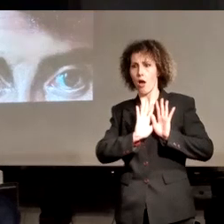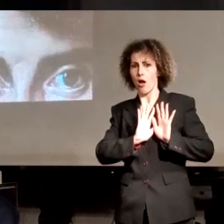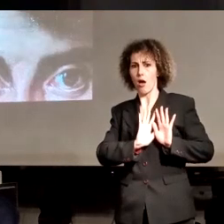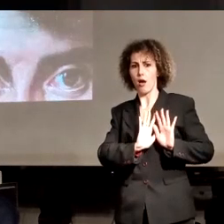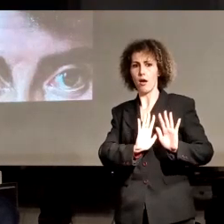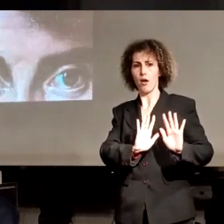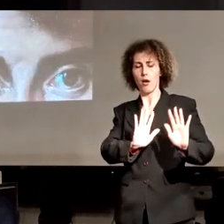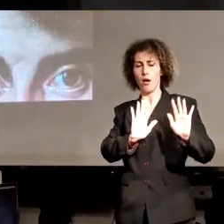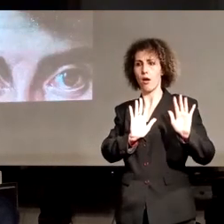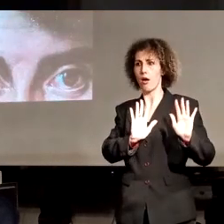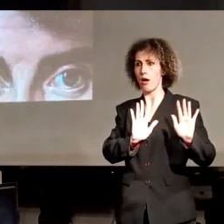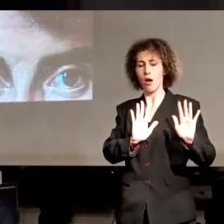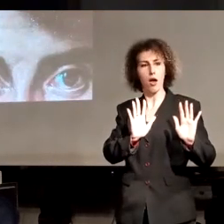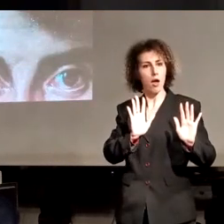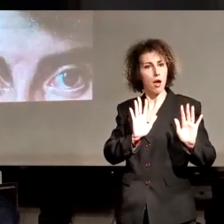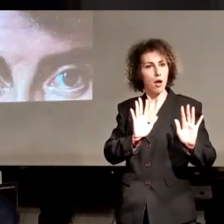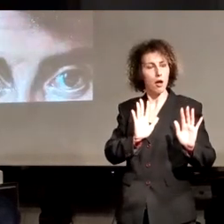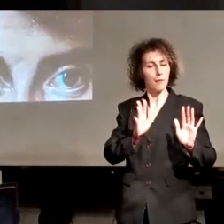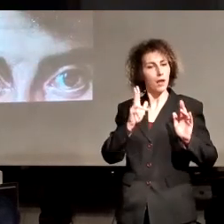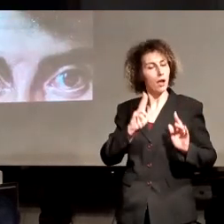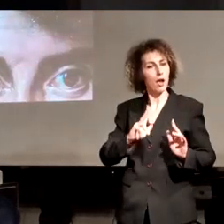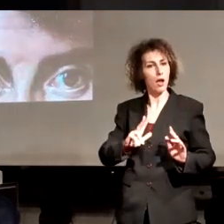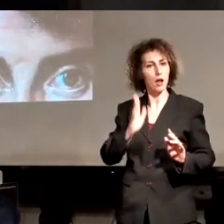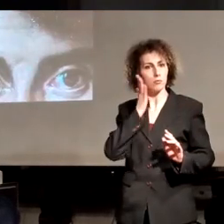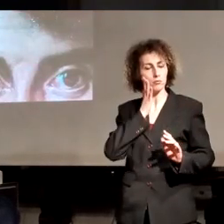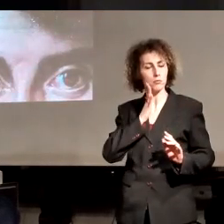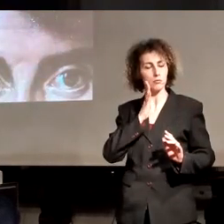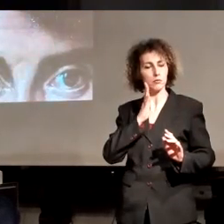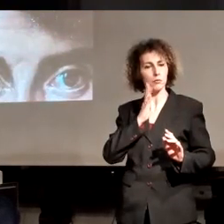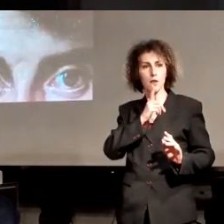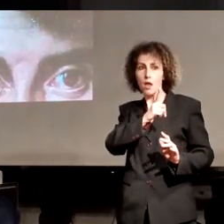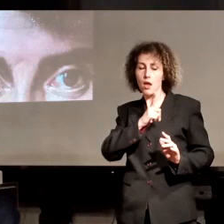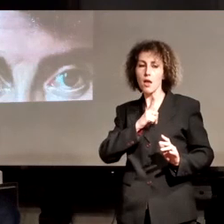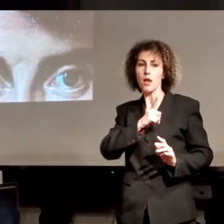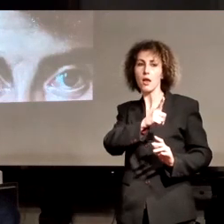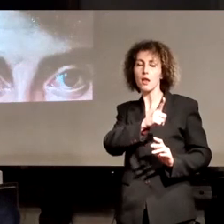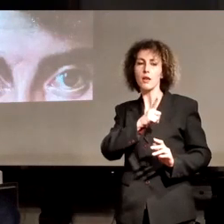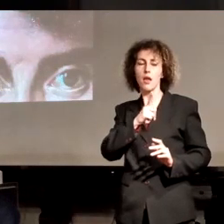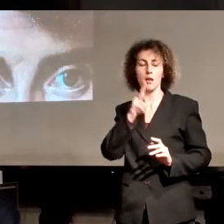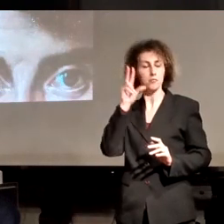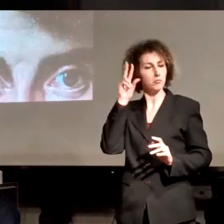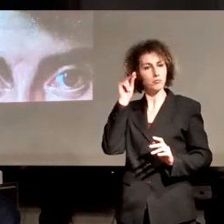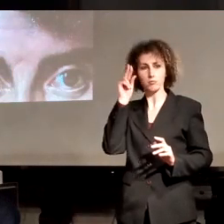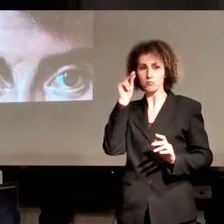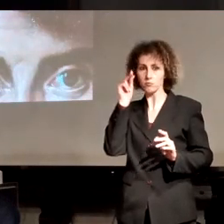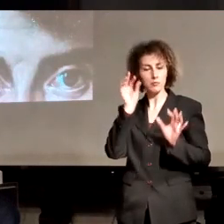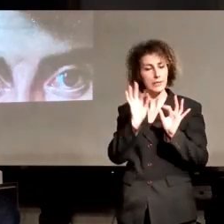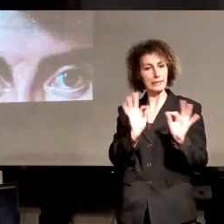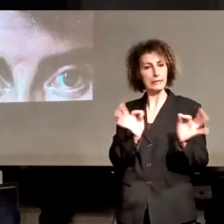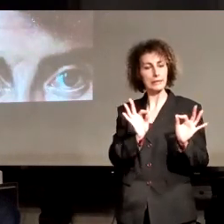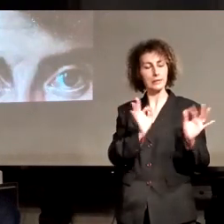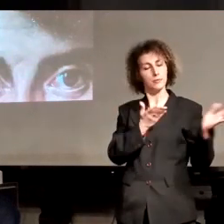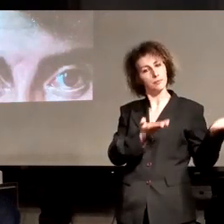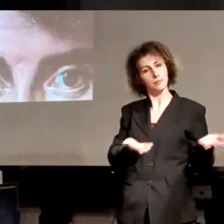e gli disse andiamo signore dimenticate che hanno avuto ancora il piacere di fare la vostra conoscenza accomodatevi